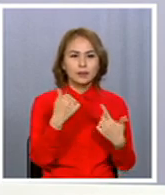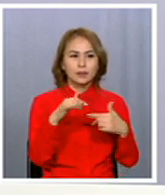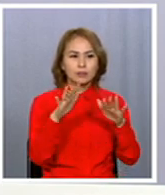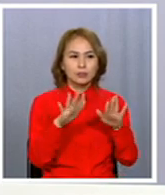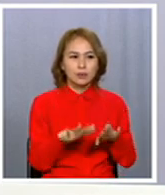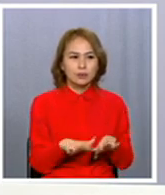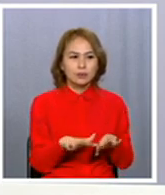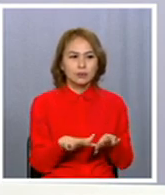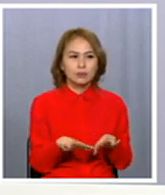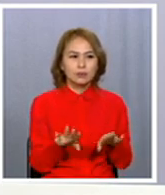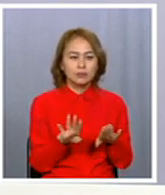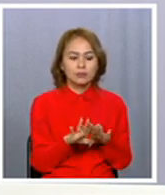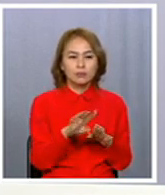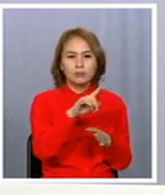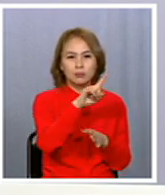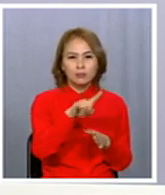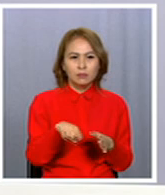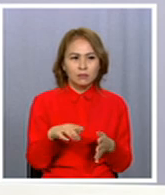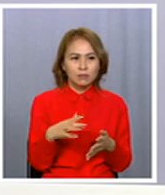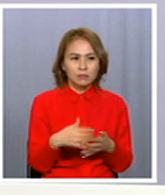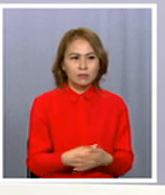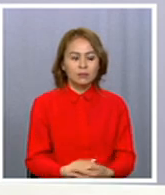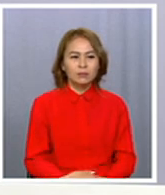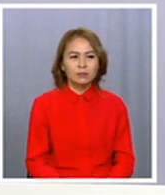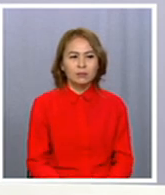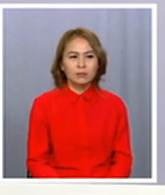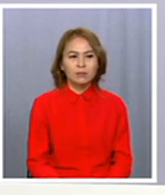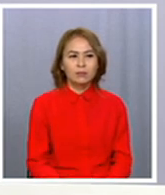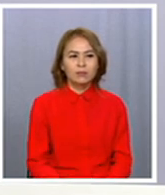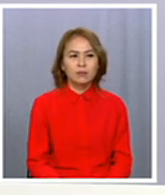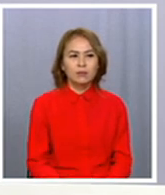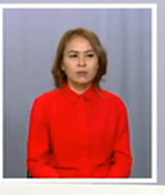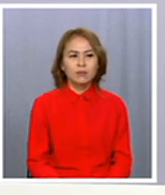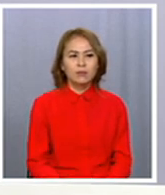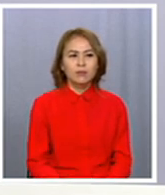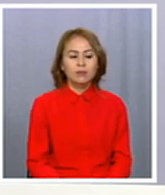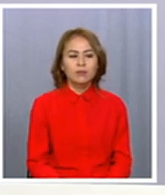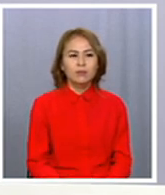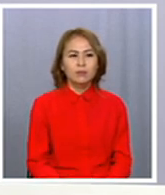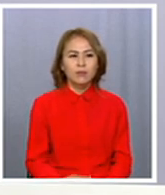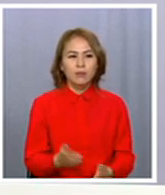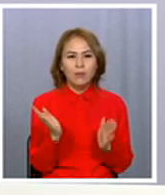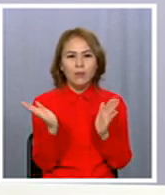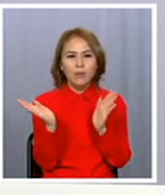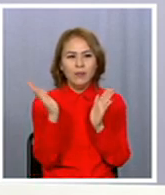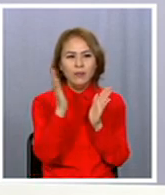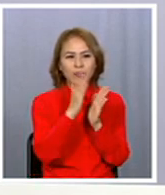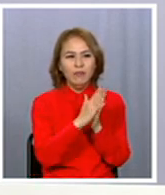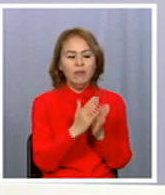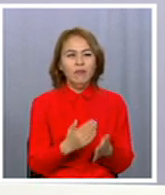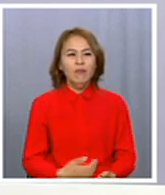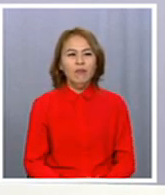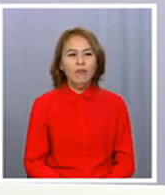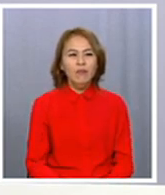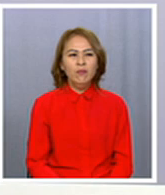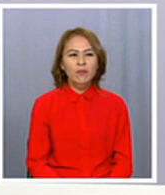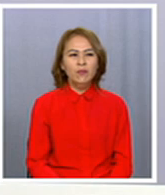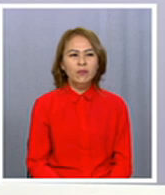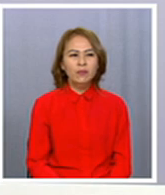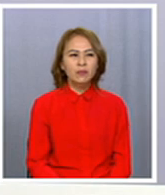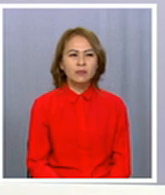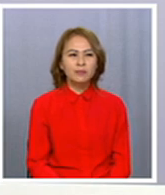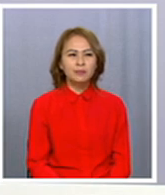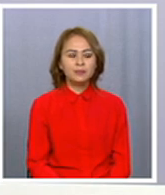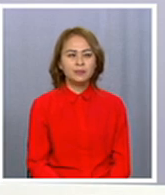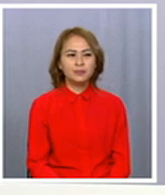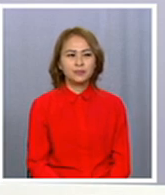сонымен белгілейміз болар. Ал сонда нөлден бастап мына төменгі жағымен өлшейміз, нөлден бастап сонда бізде